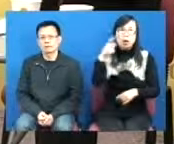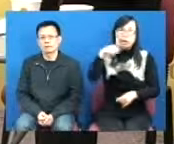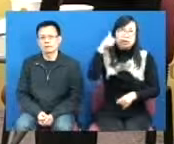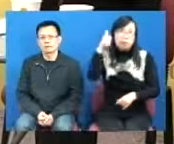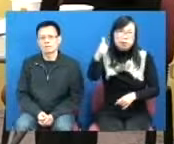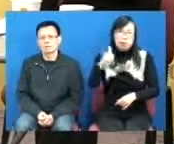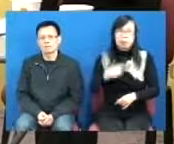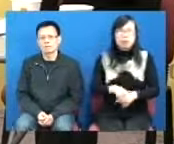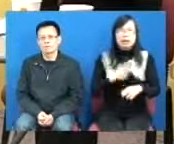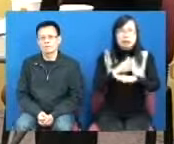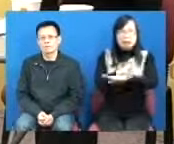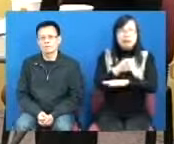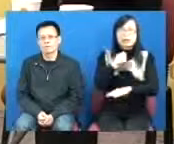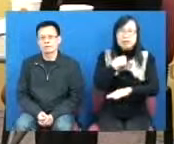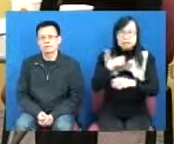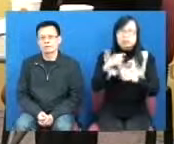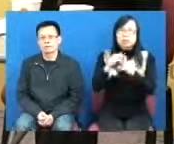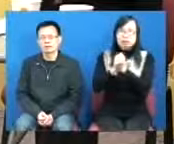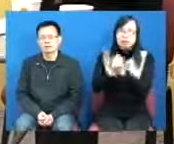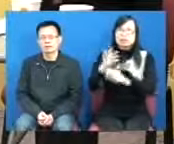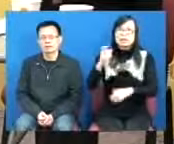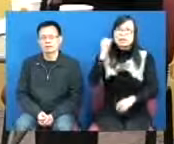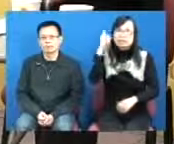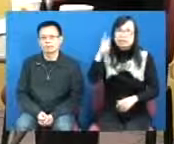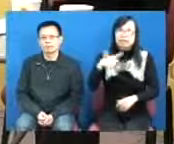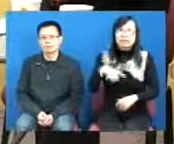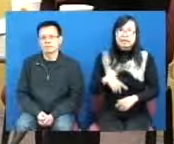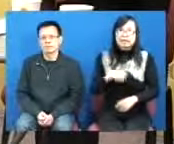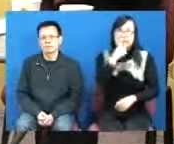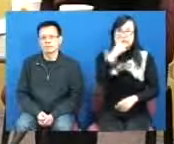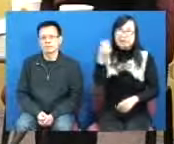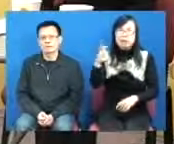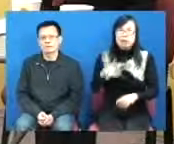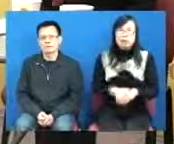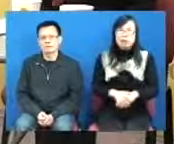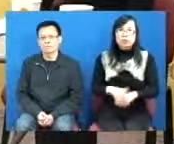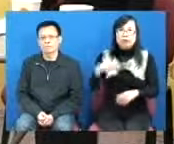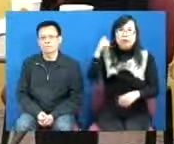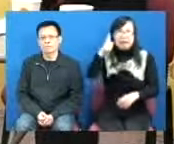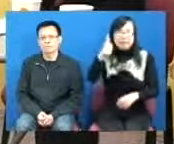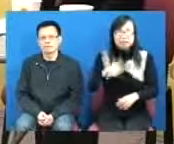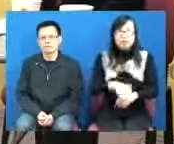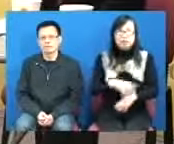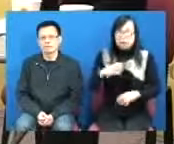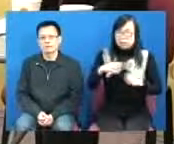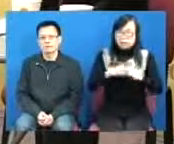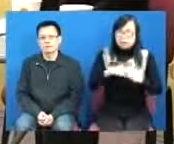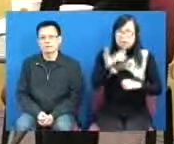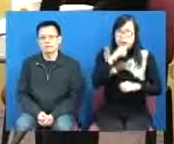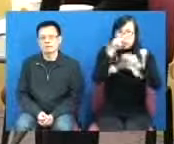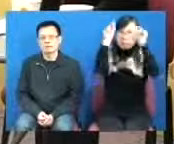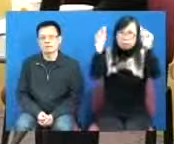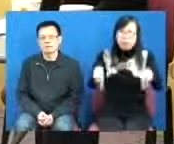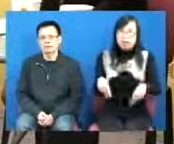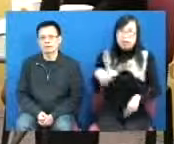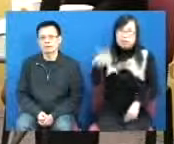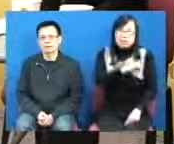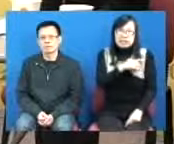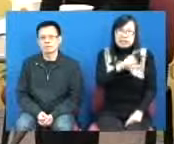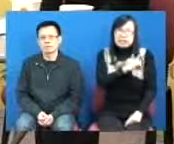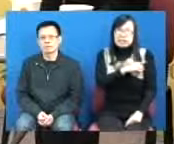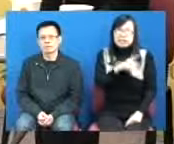來的即是我們社會是需要一些精英但精英的心態就有些問題即是你經常都覺得只是你自己才對你